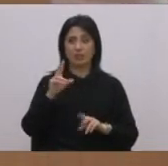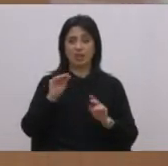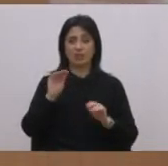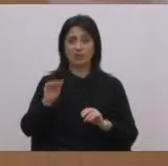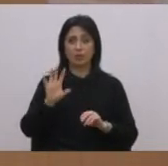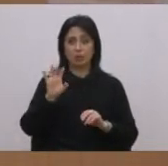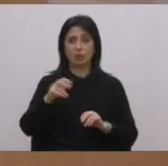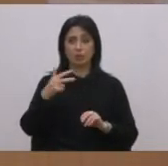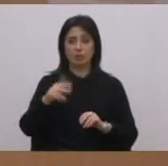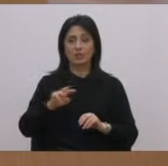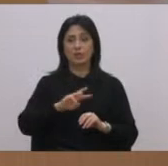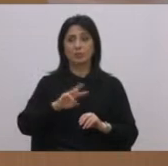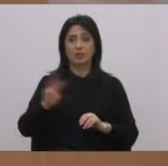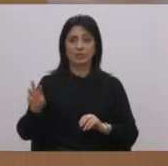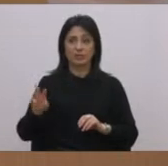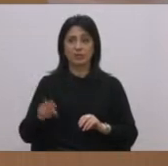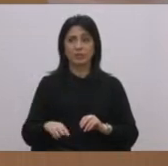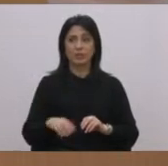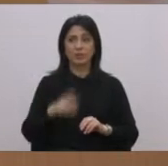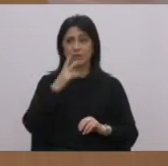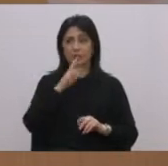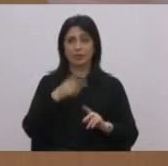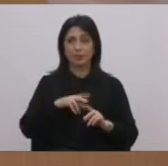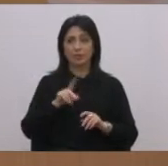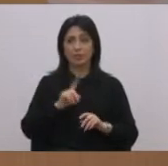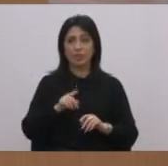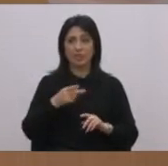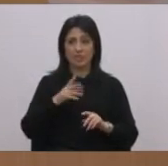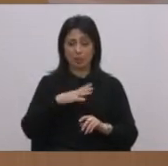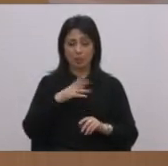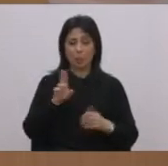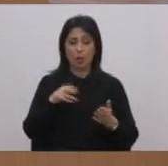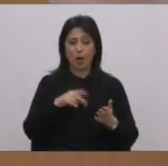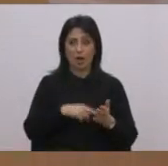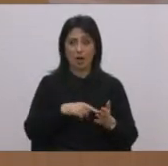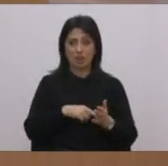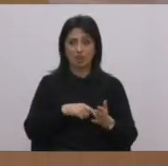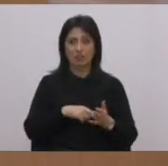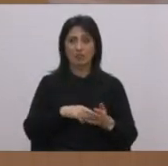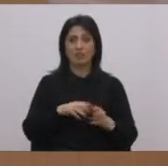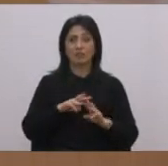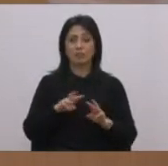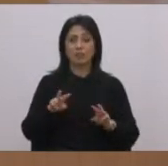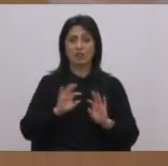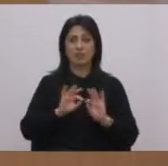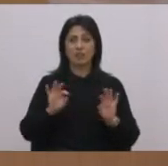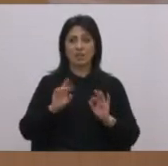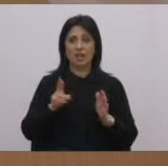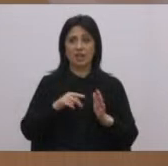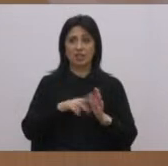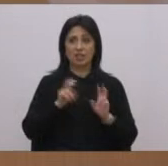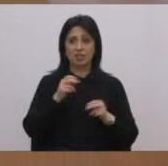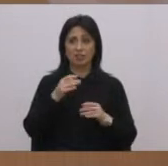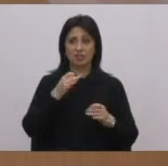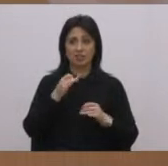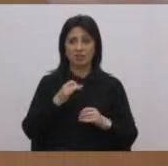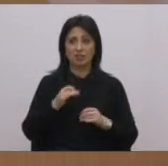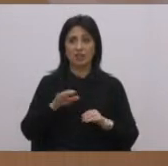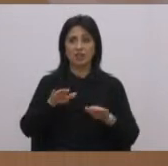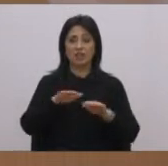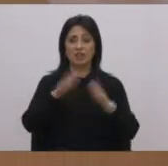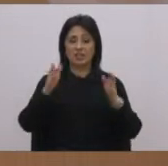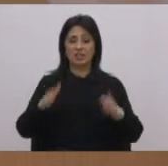გათვალისწინებულია 530 მილიონი. Მიუხედავად იმისა, რომ იყო ანგარიში, მინისტრის მიერ წარმოდგენილი ანგარიში ამ თემაზე საუბარი და